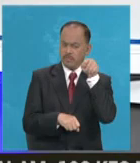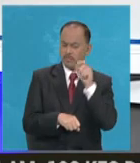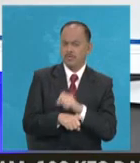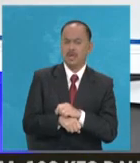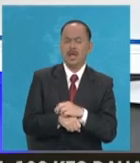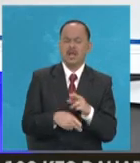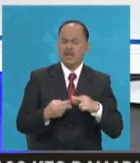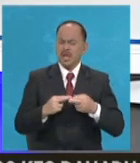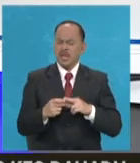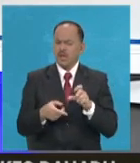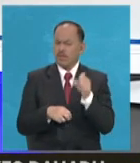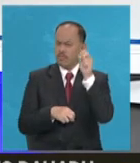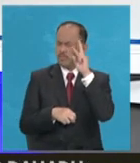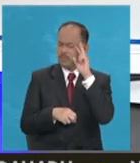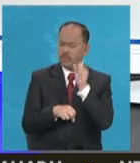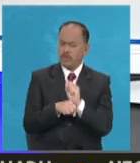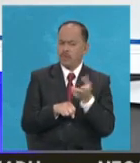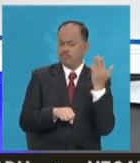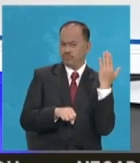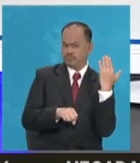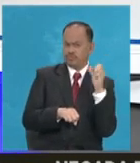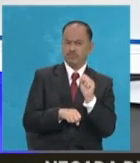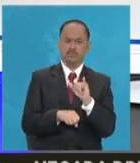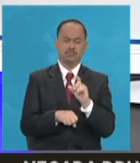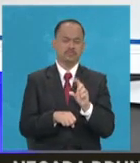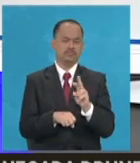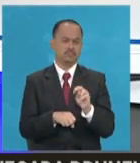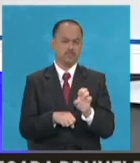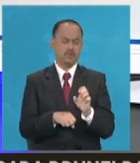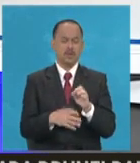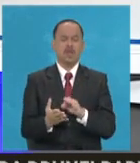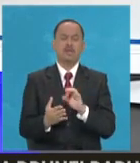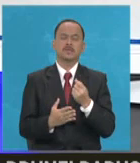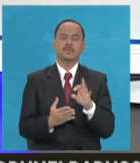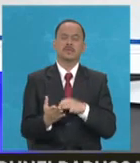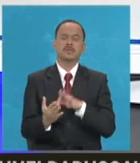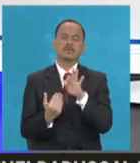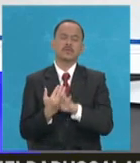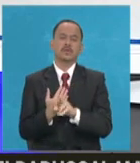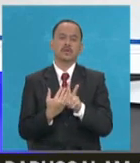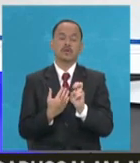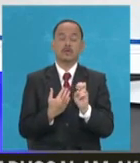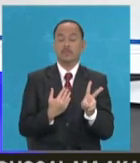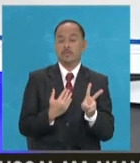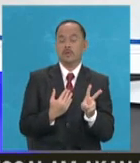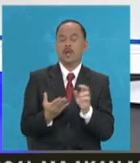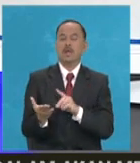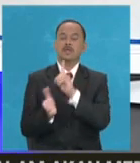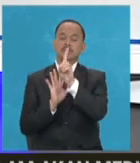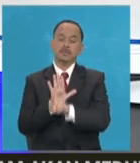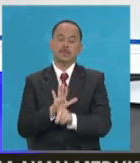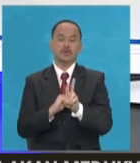yang mempunyai kaitan dengan operasi Saigon yang telah dijalankan pada 19 dan 22 Desember 2022